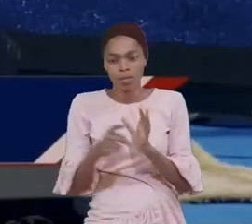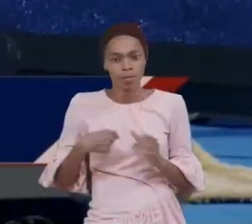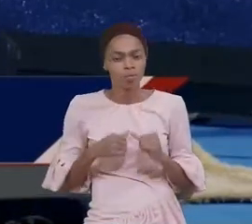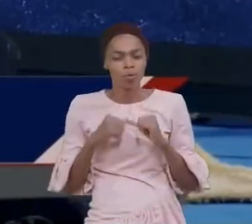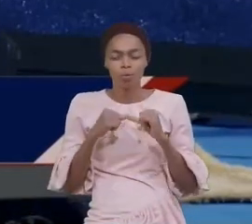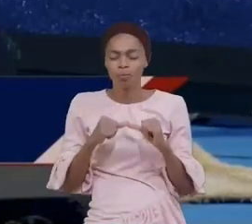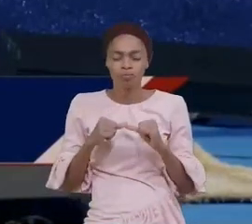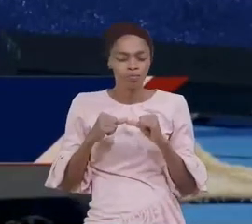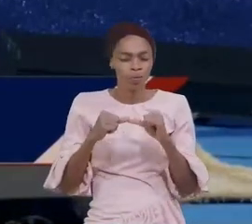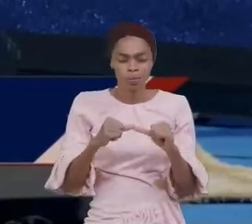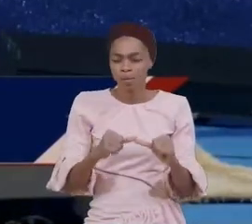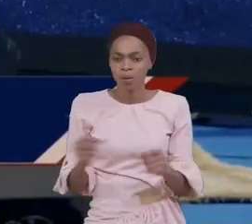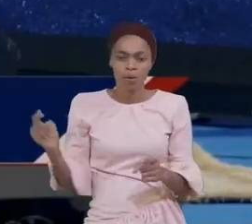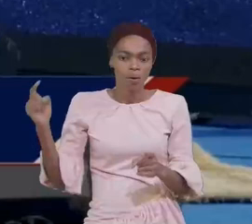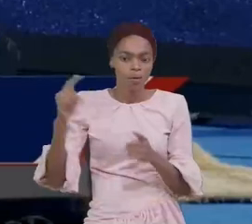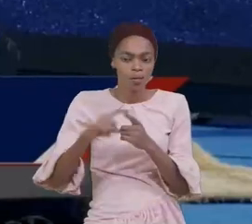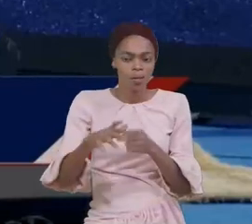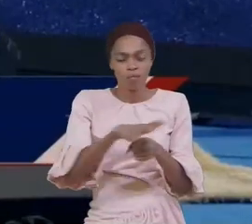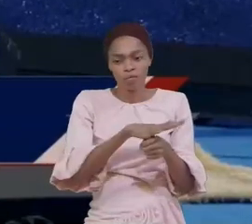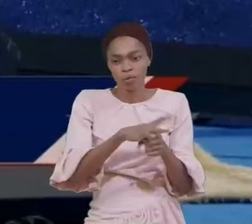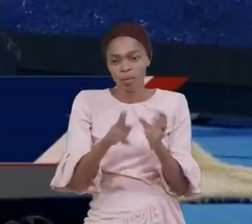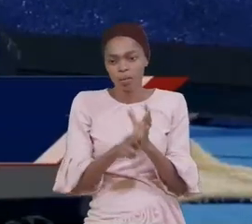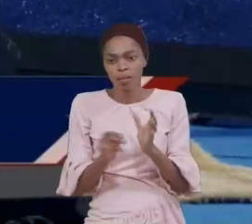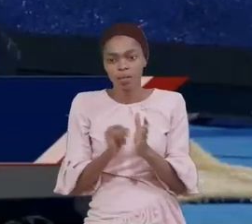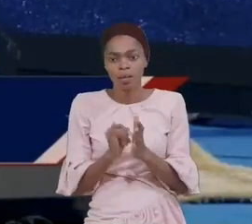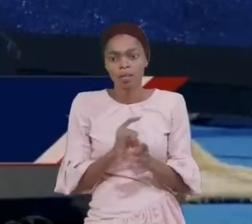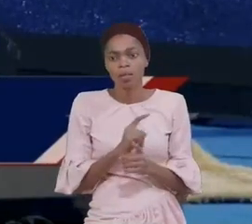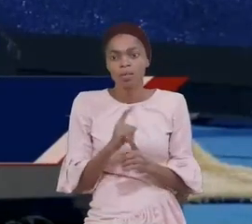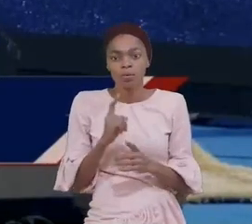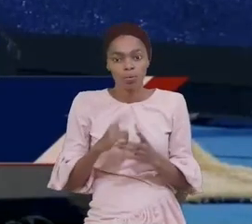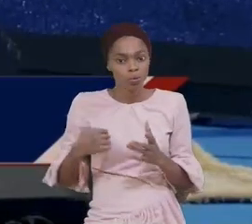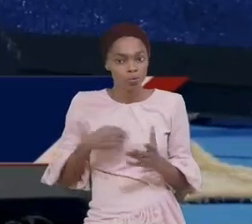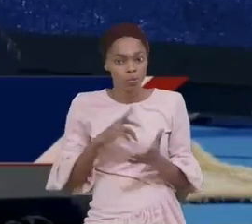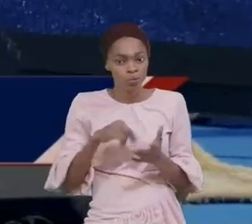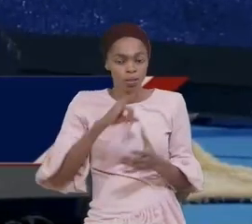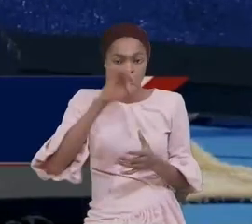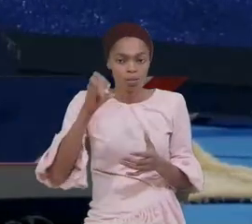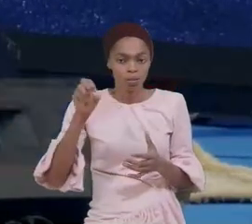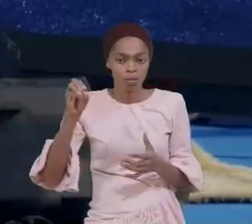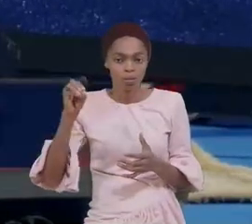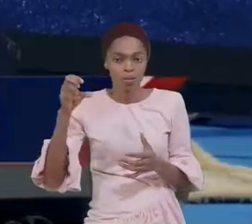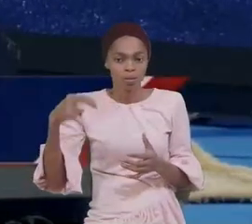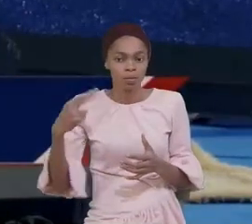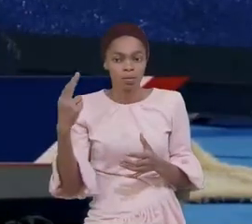On continue jusqu'à la plénitude. Voilà, c'est ce qu'on voit. Josué 21.